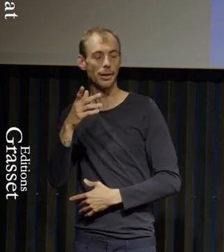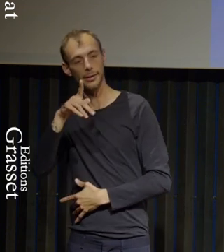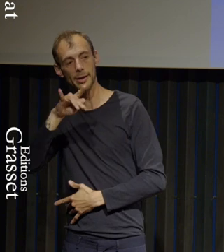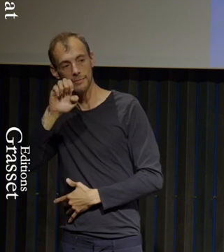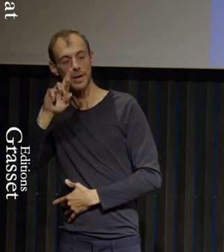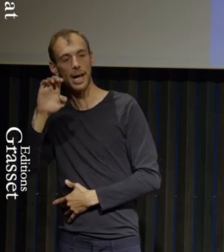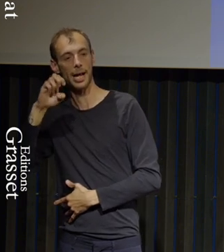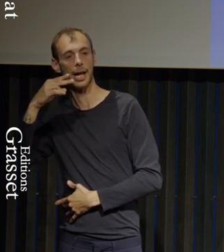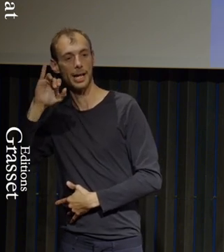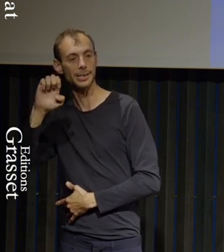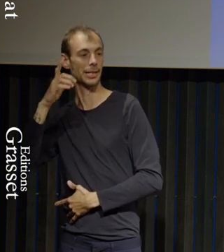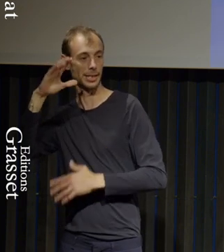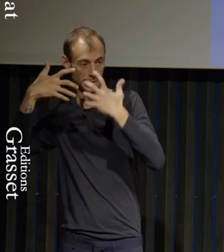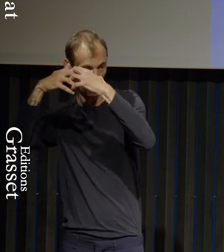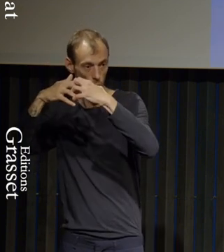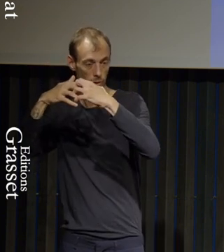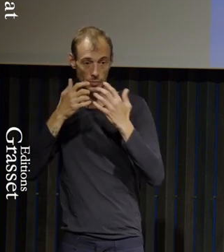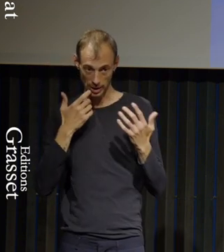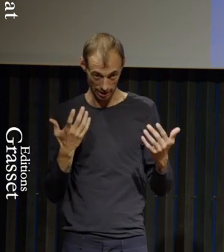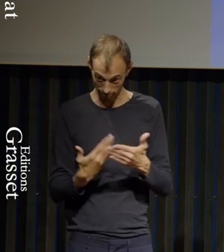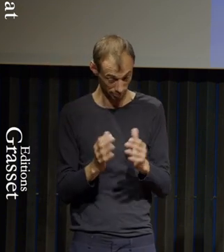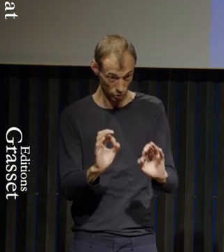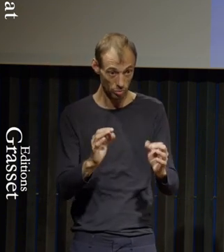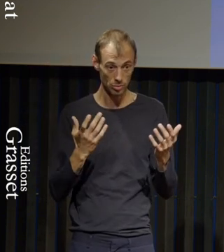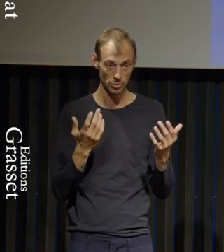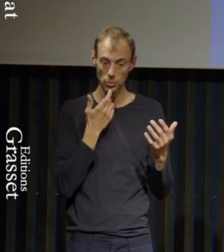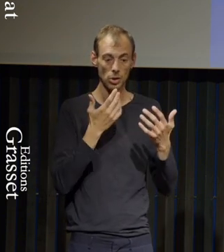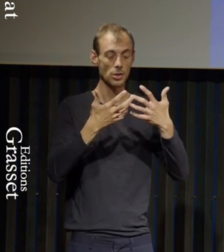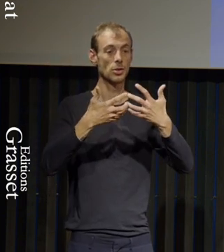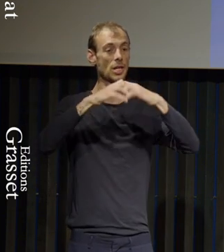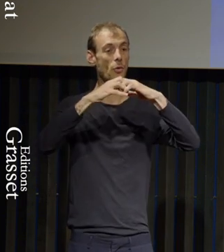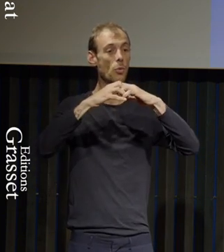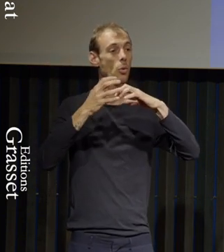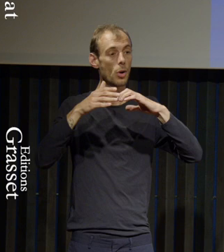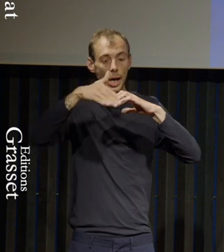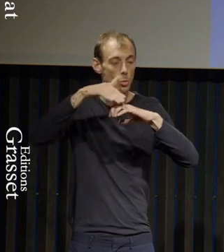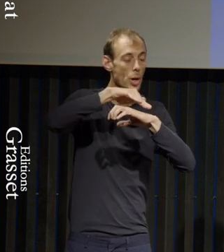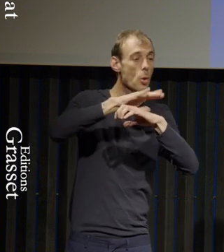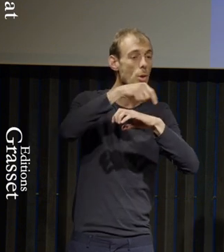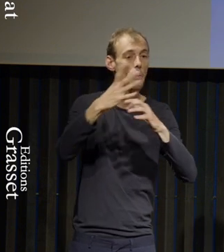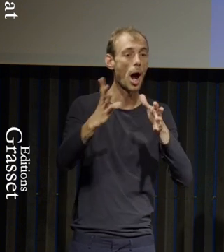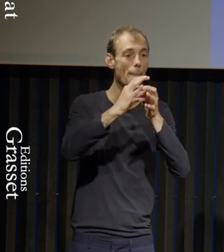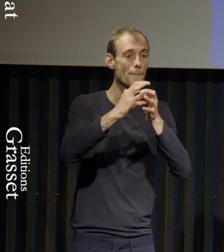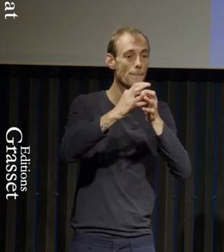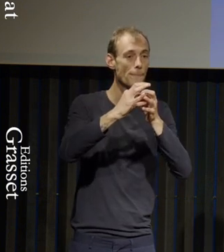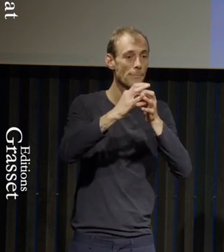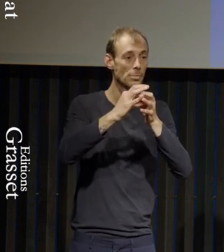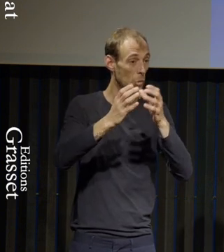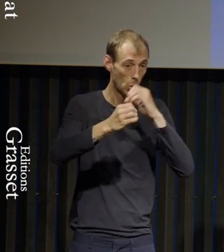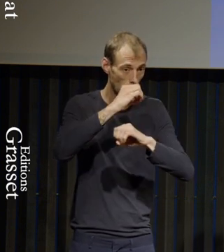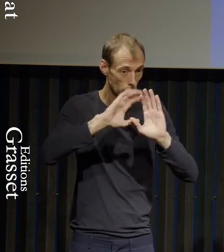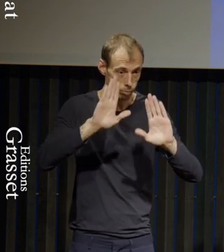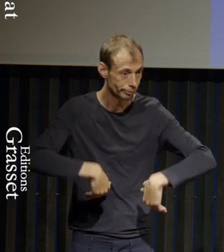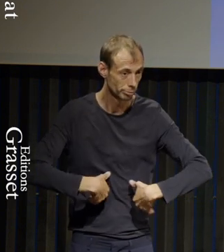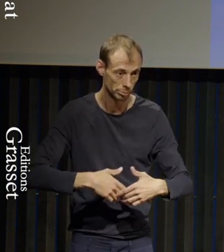fonctionnement habituellement harmonieux entre les différentes régions du cerveau se désorganise, se déstructure, ce